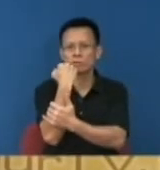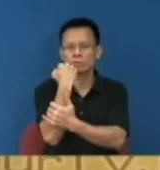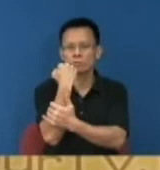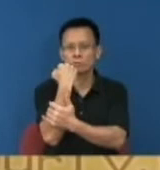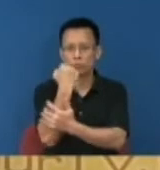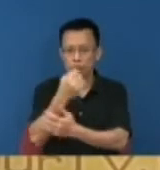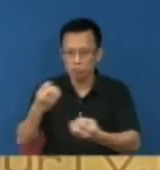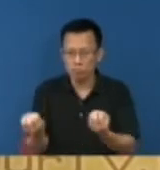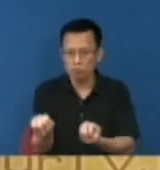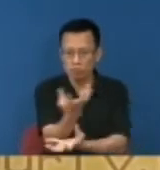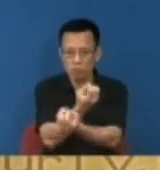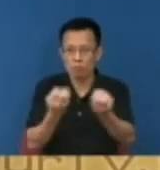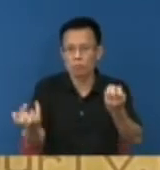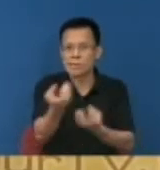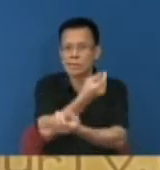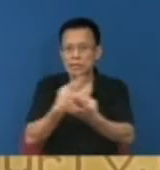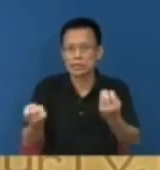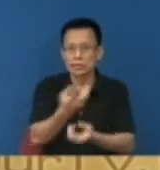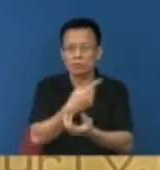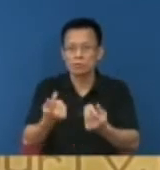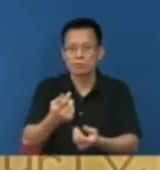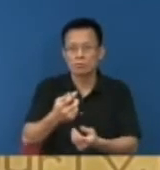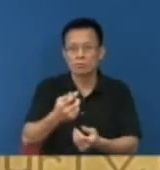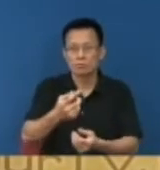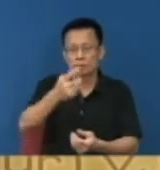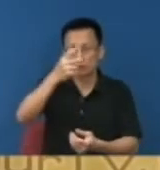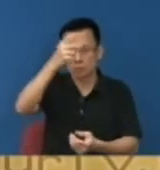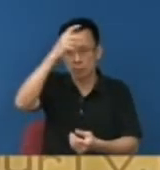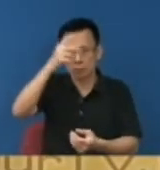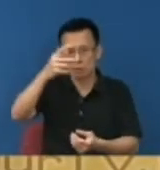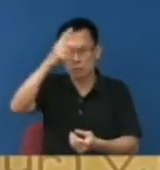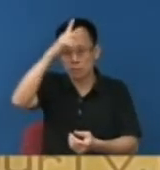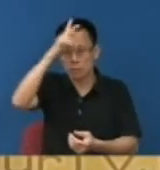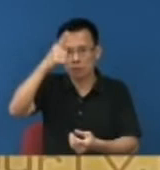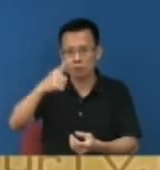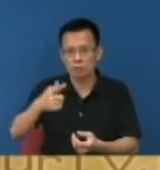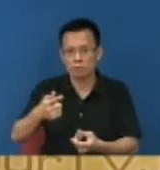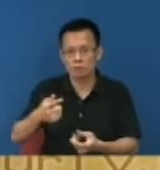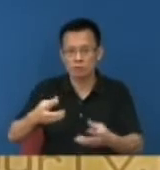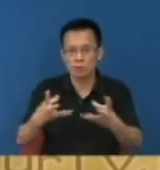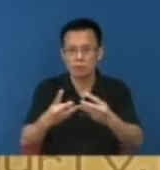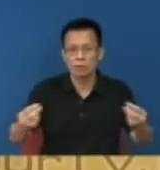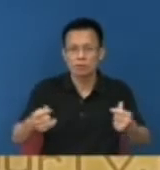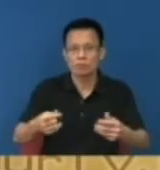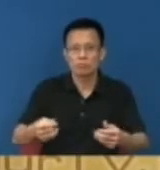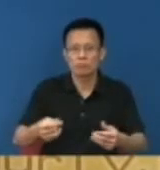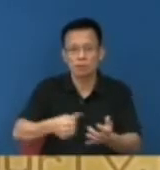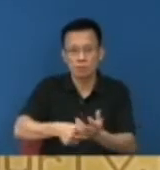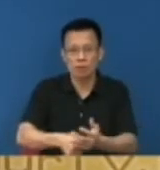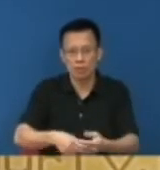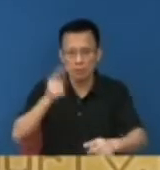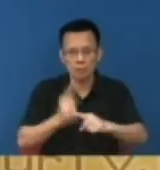毀南非政府種族隔離歧視有色人種的身份證的時候，他是去做的